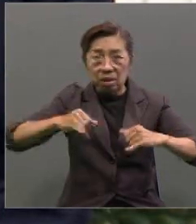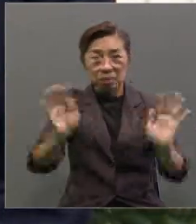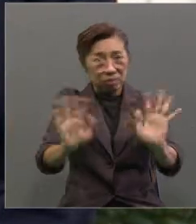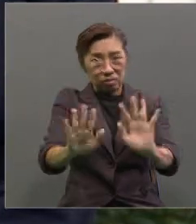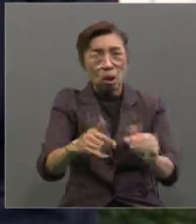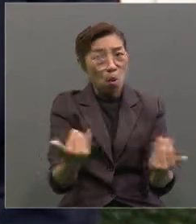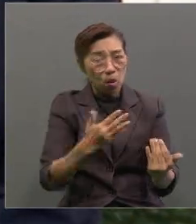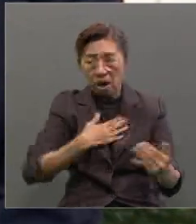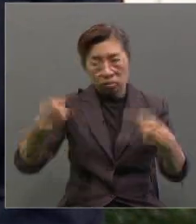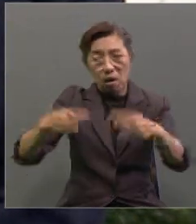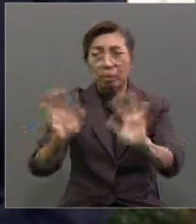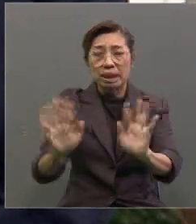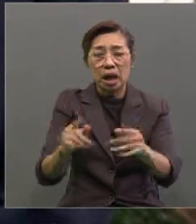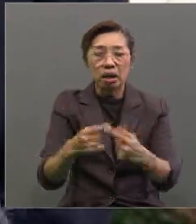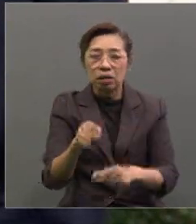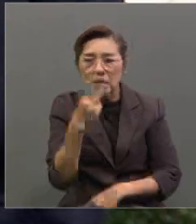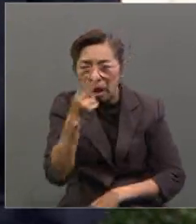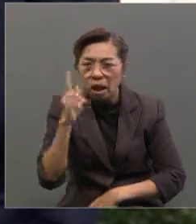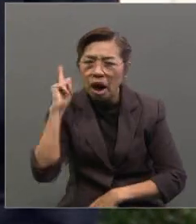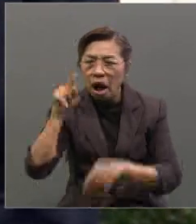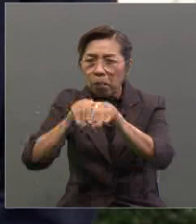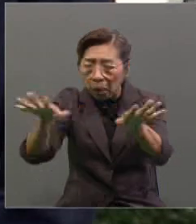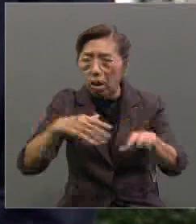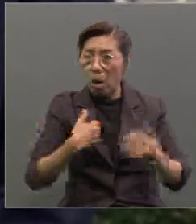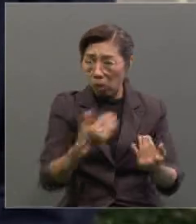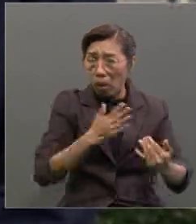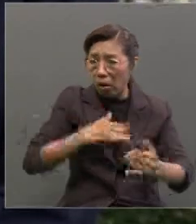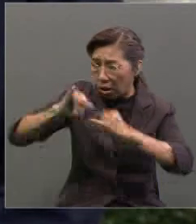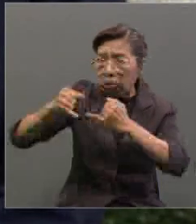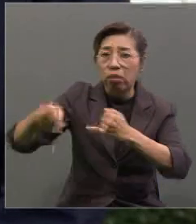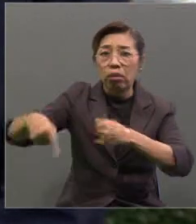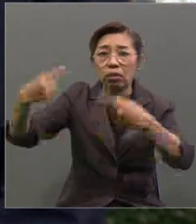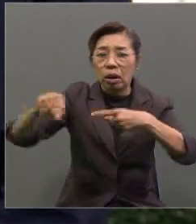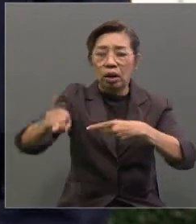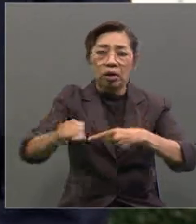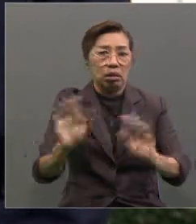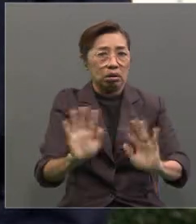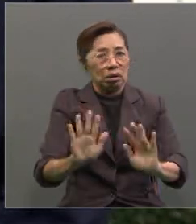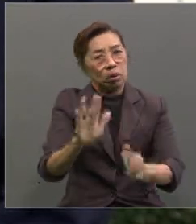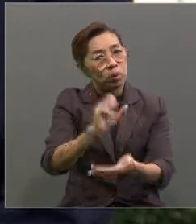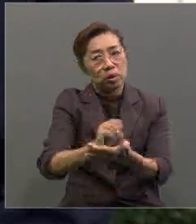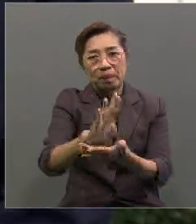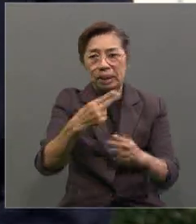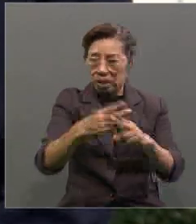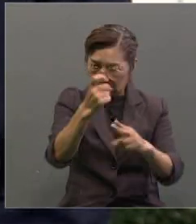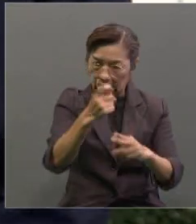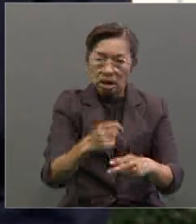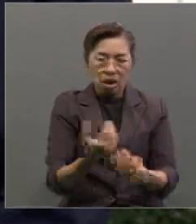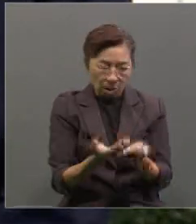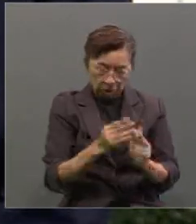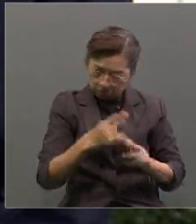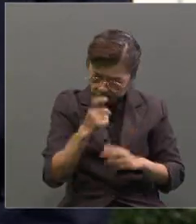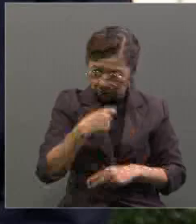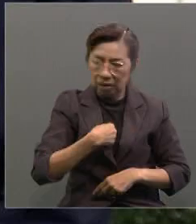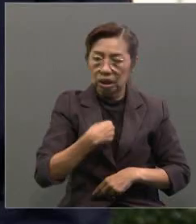เรื่องกันมาก่อนคือข่าวที่ออกมาเนี่ยกระทบต่อทั้งสถาบันด้วยแล้วก็ครอบครัวด้วยผู้เป็นแม่ยืนยันบอกว่าลูกเนี่ยเป็นเด็กเรียนเก่